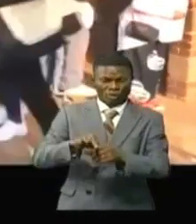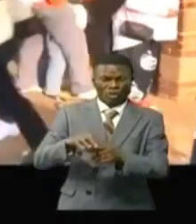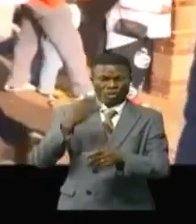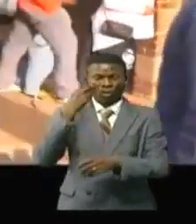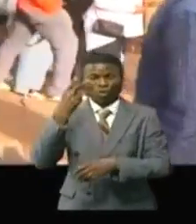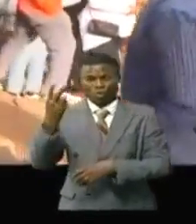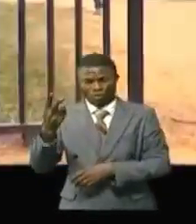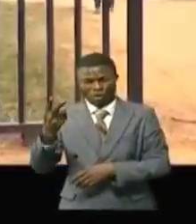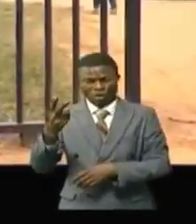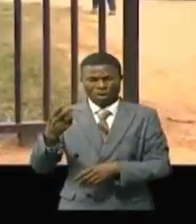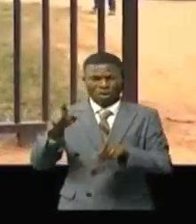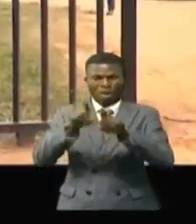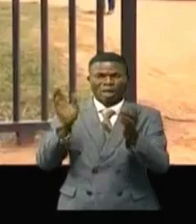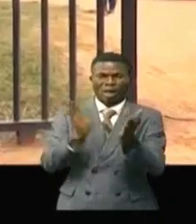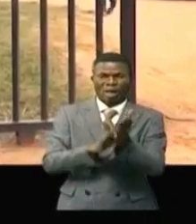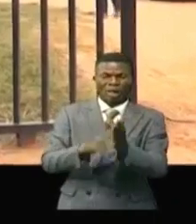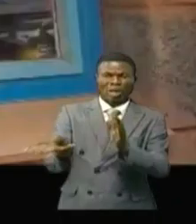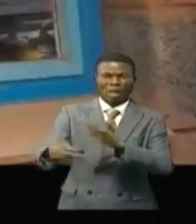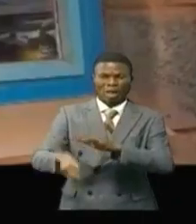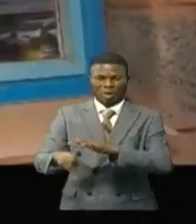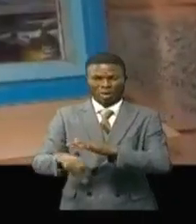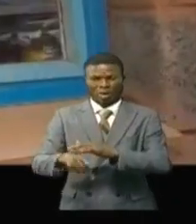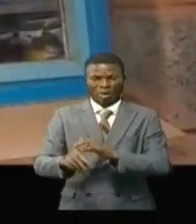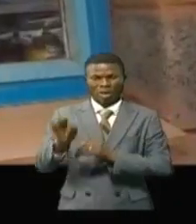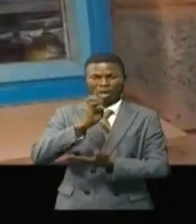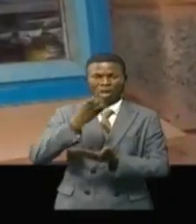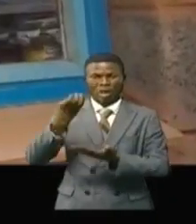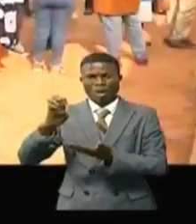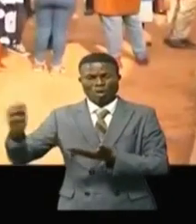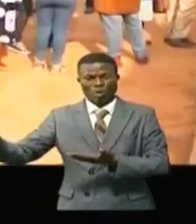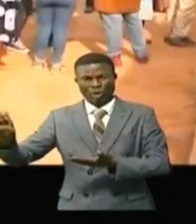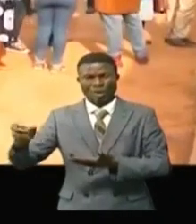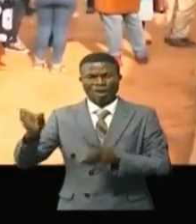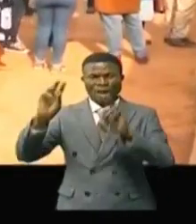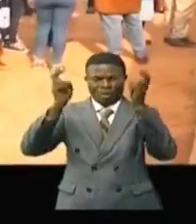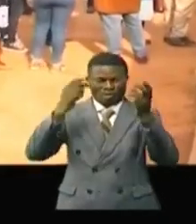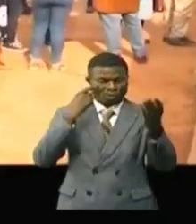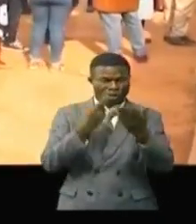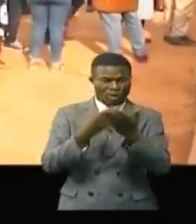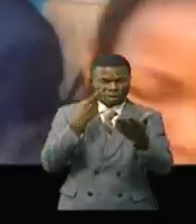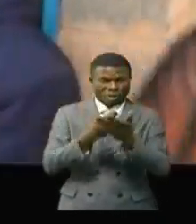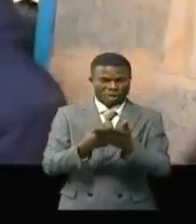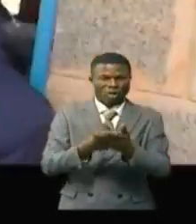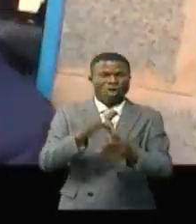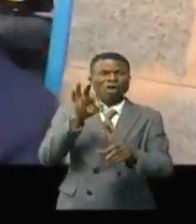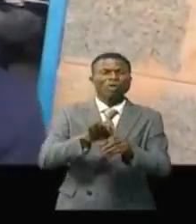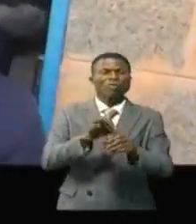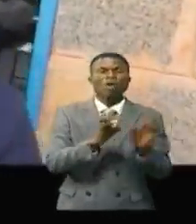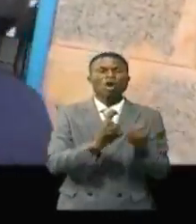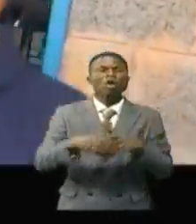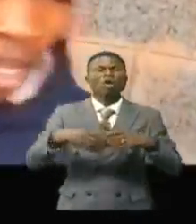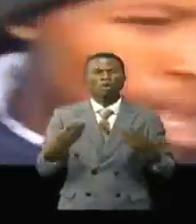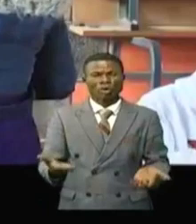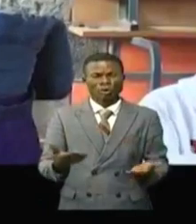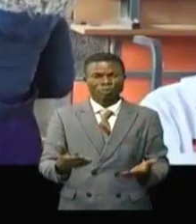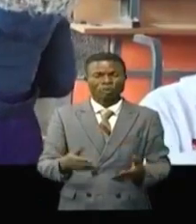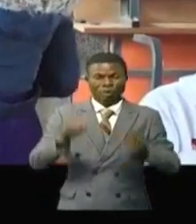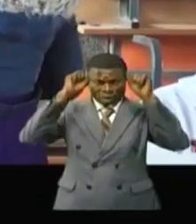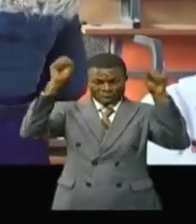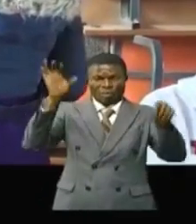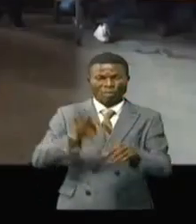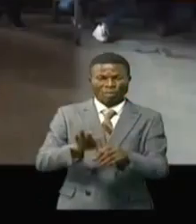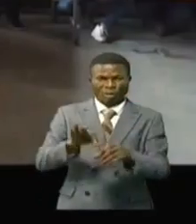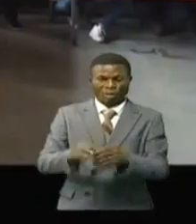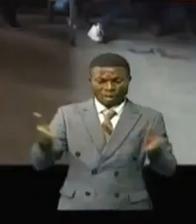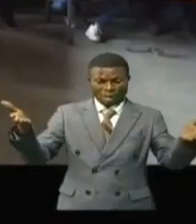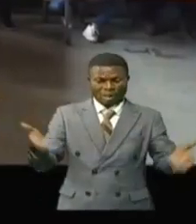capitale, notamment à l'école primaire LEC à l'ouest de la ville, où il a constaté l'effectivité des opérations de vote. Denis Kadima Kazadi a assisté